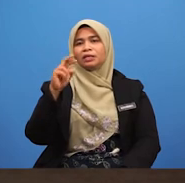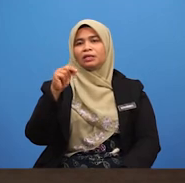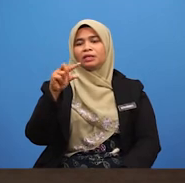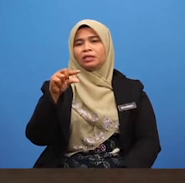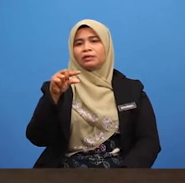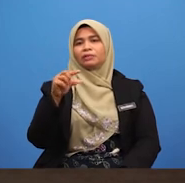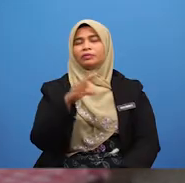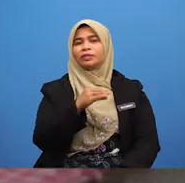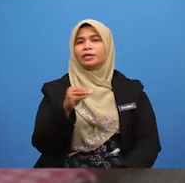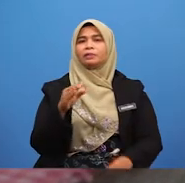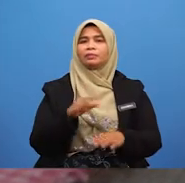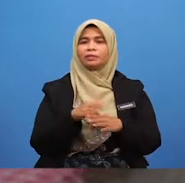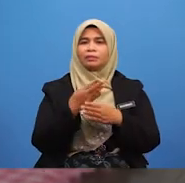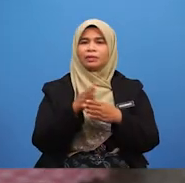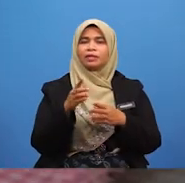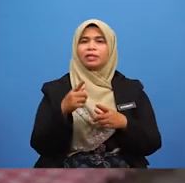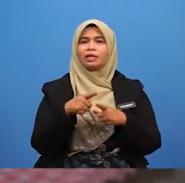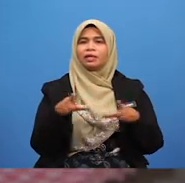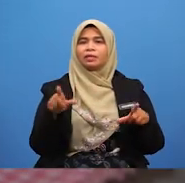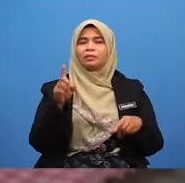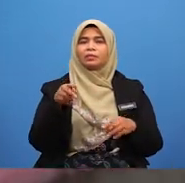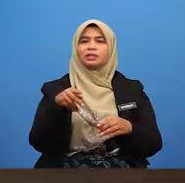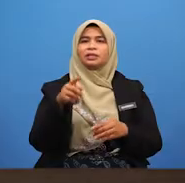lain mesti tegak.